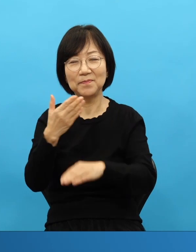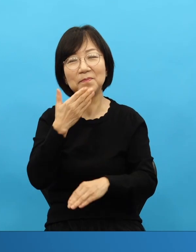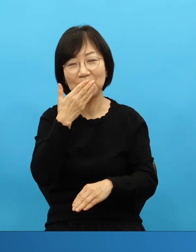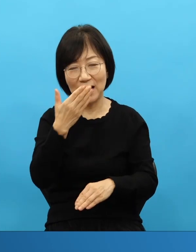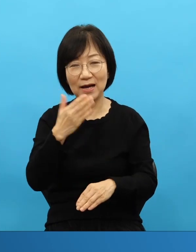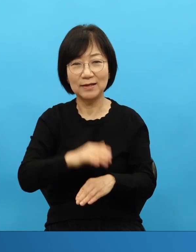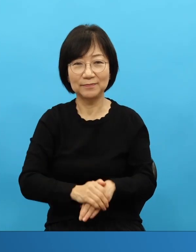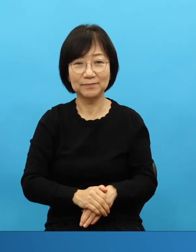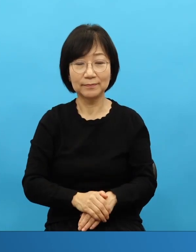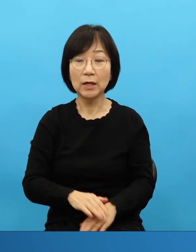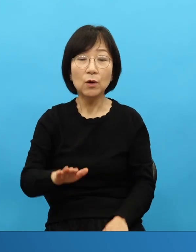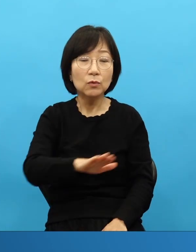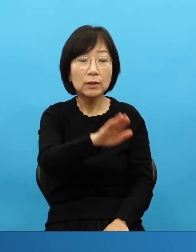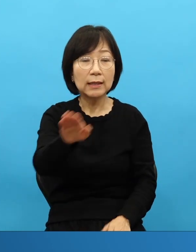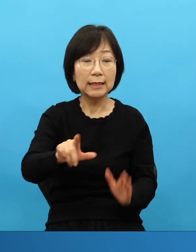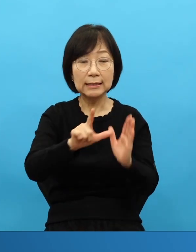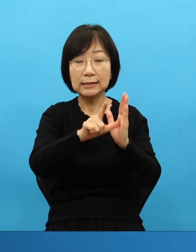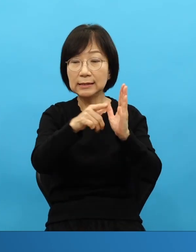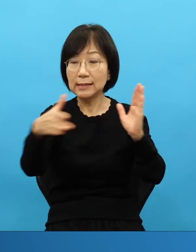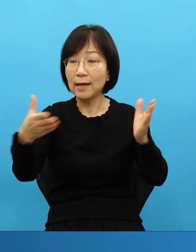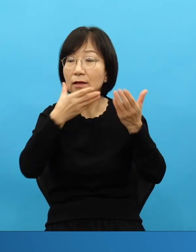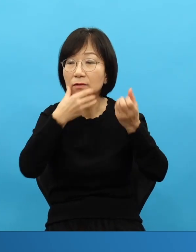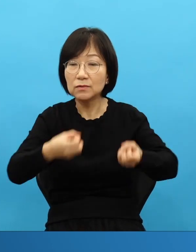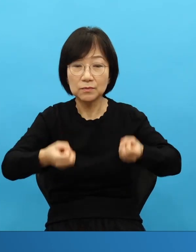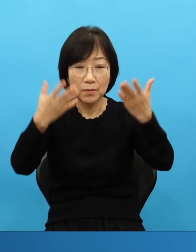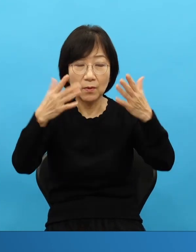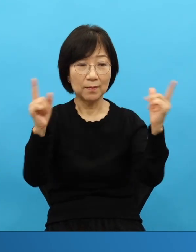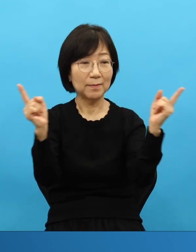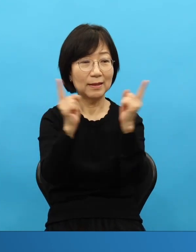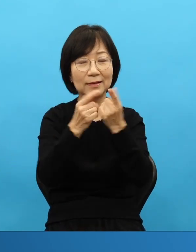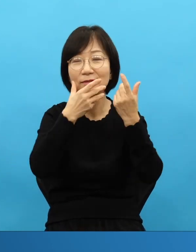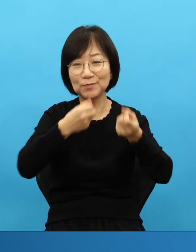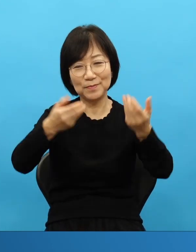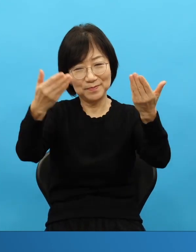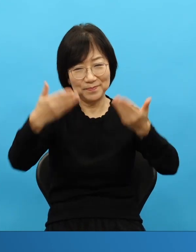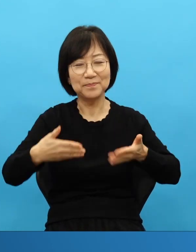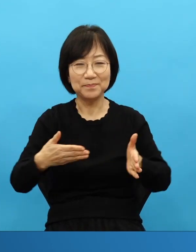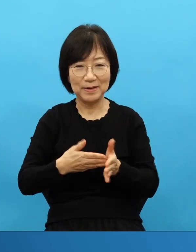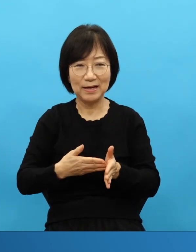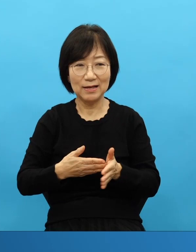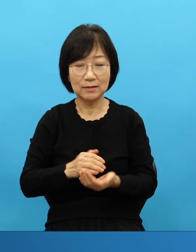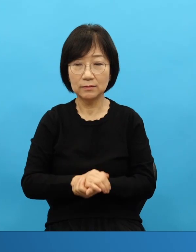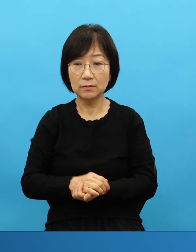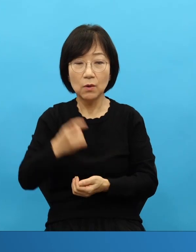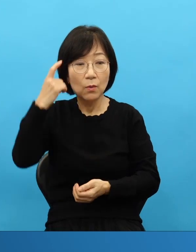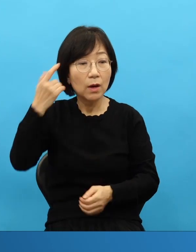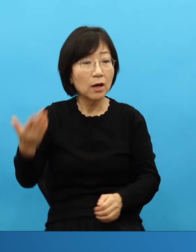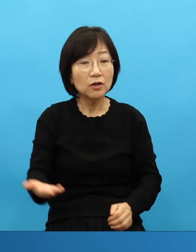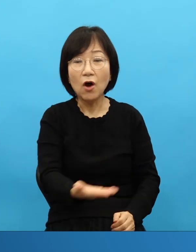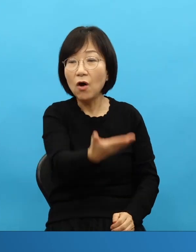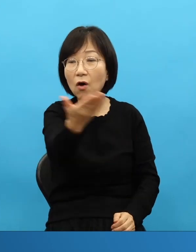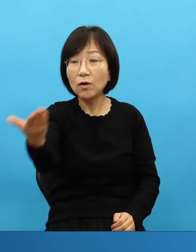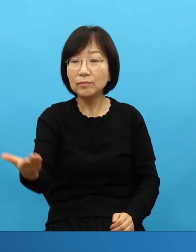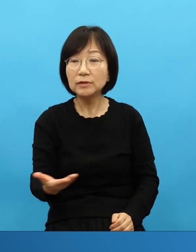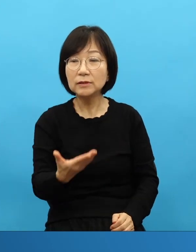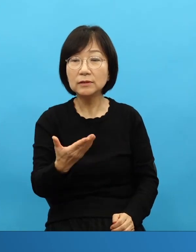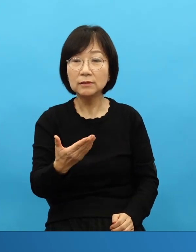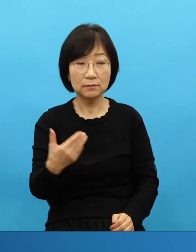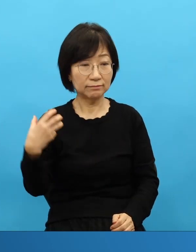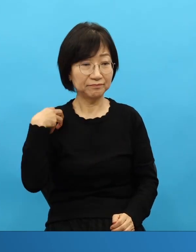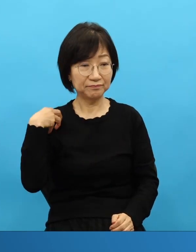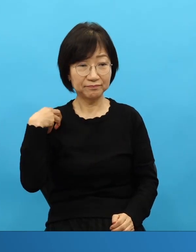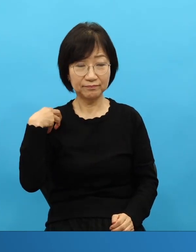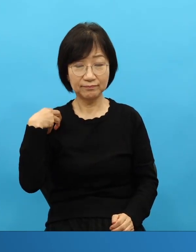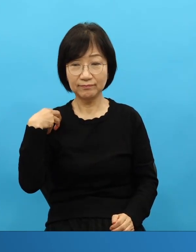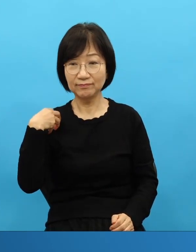blessing of 만남의 this age. 축복도 받았고. And also blessed meetings. 왜 여러분이 나야 되느냐? Why must it be you? 이 언약을 잘 잡아야 돼요. You have to hold well